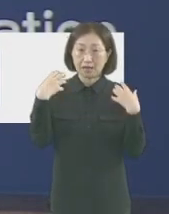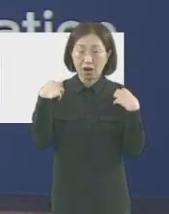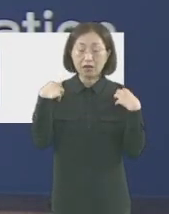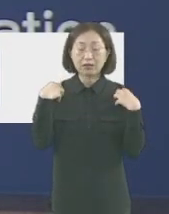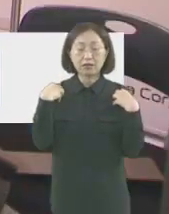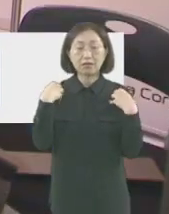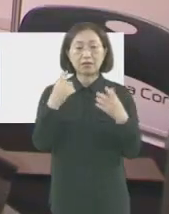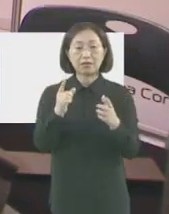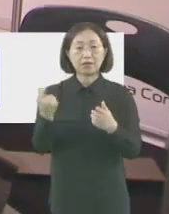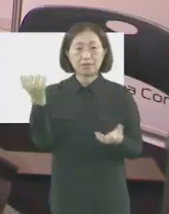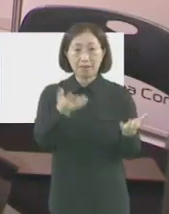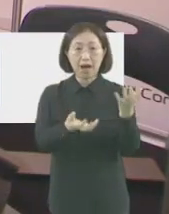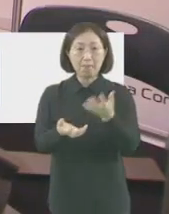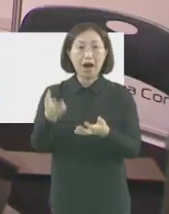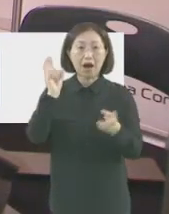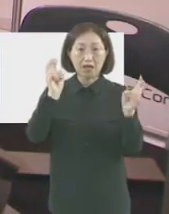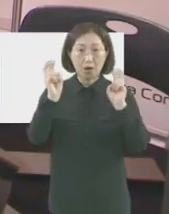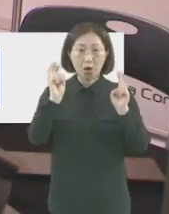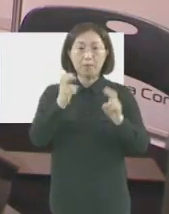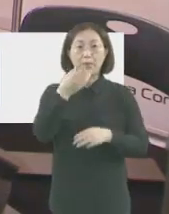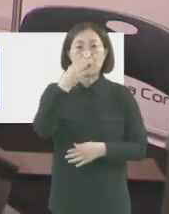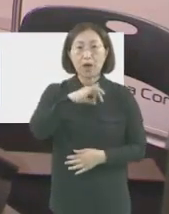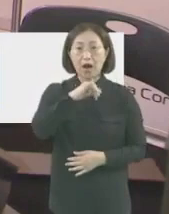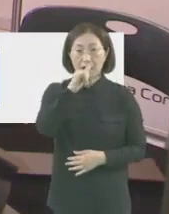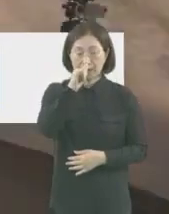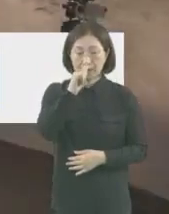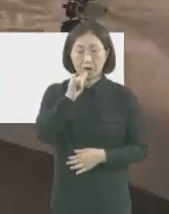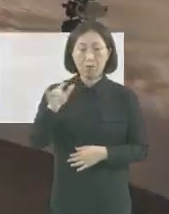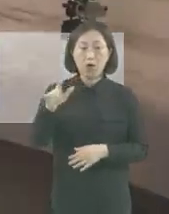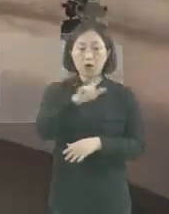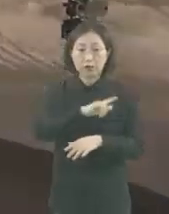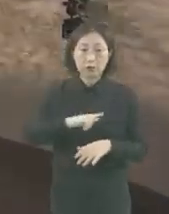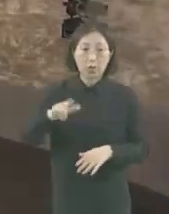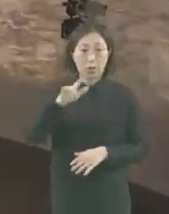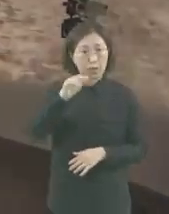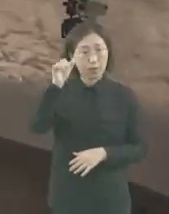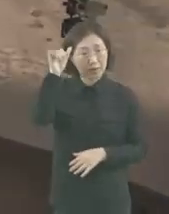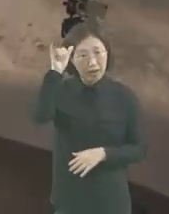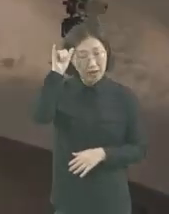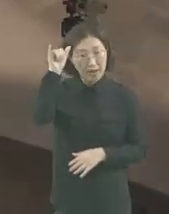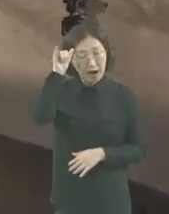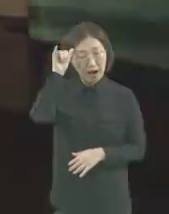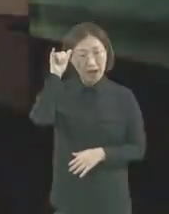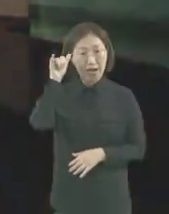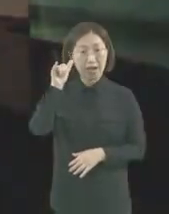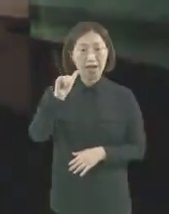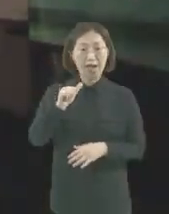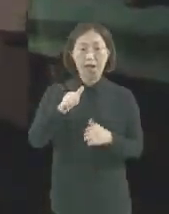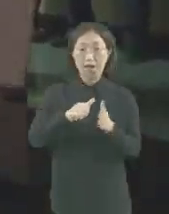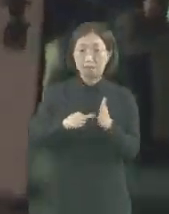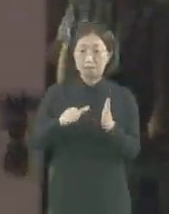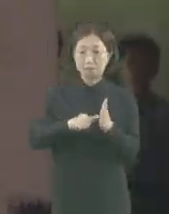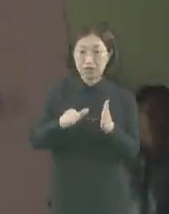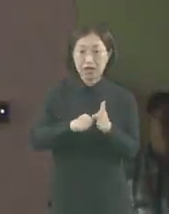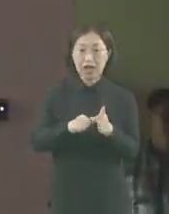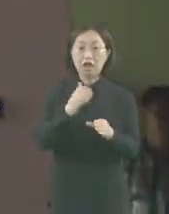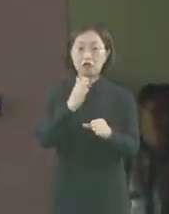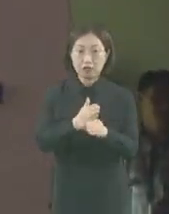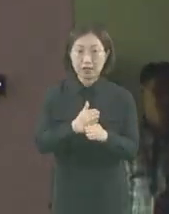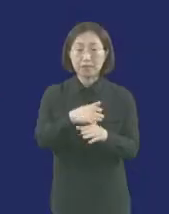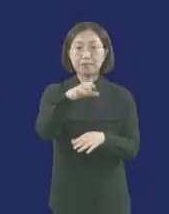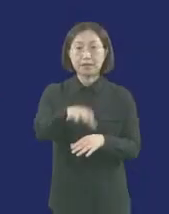모이는 직접 효과를 바탕으로 드론과 AI 등 미래 첨단 무기 수출의 전초기지가 될 수 있기